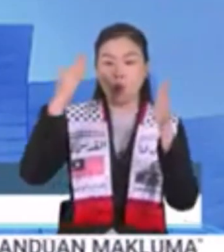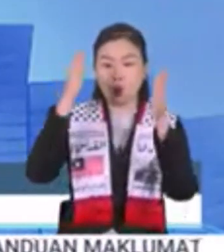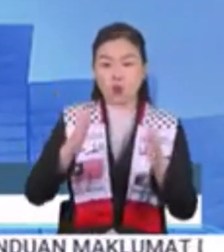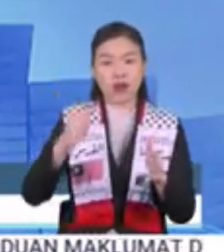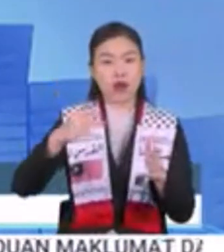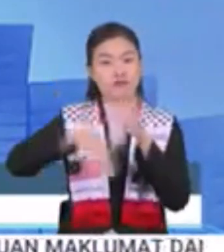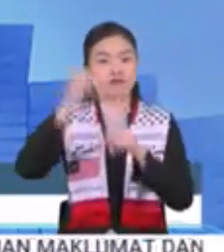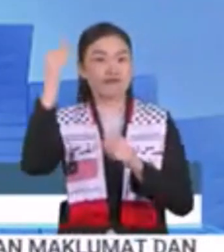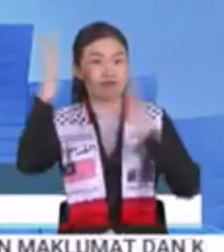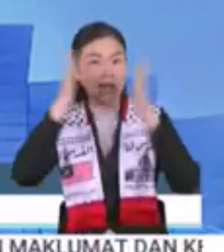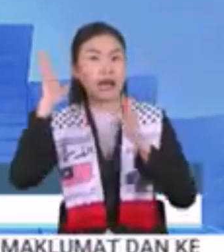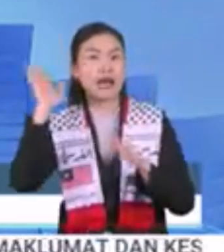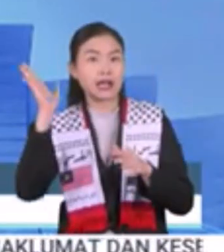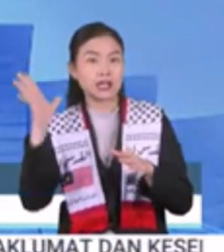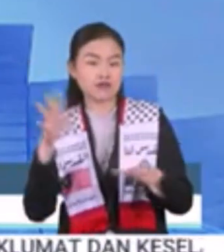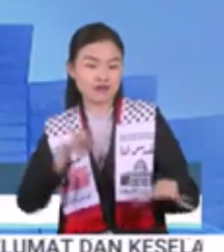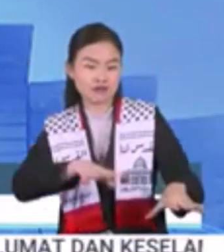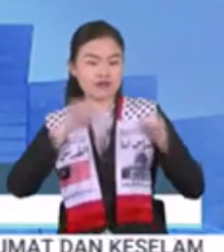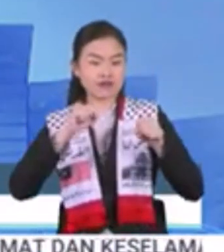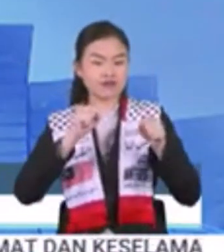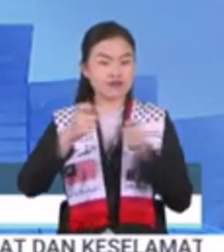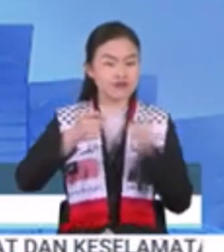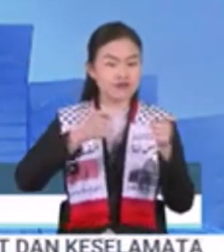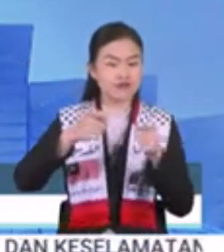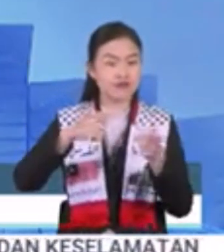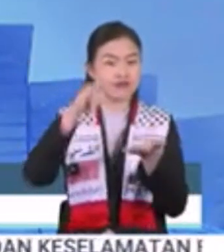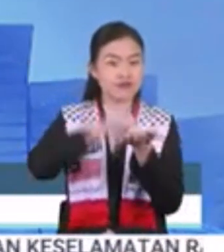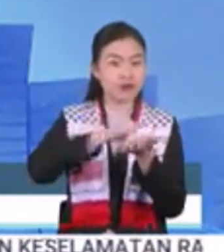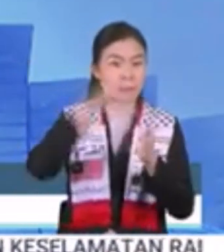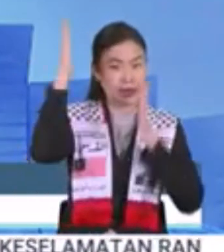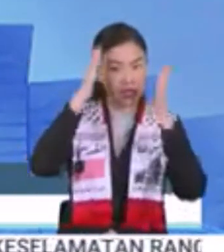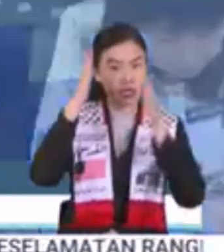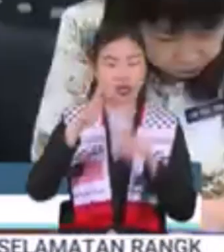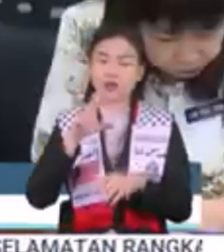mencampuri urusan atau mengambil alih lapangan terbang negara.